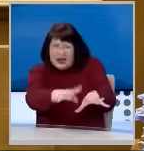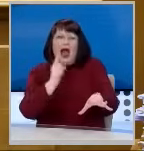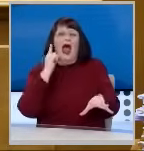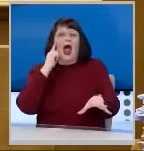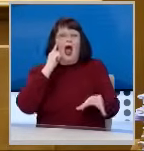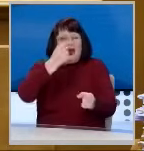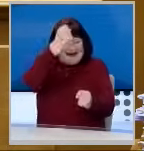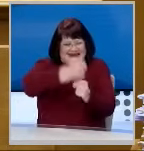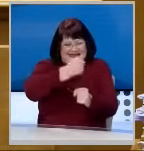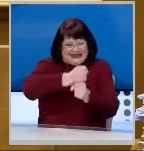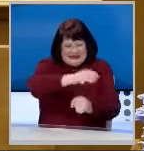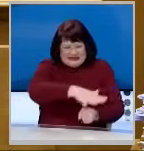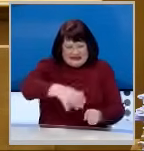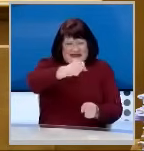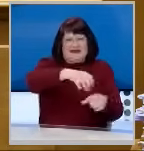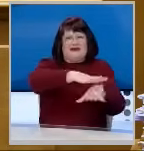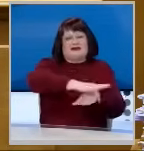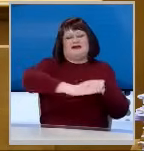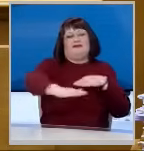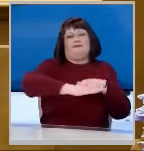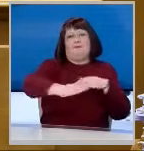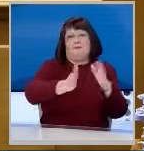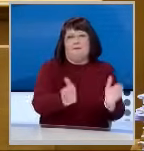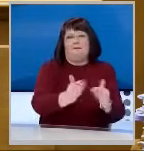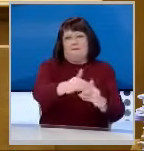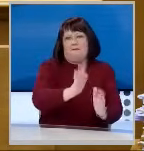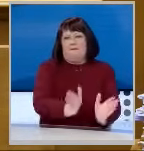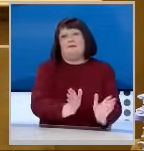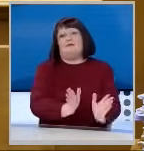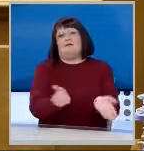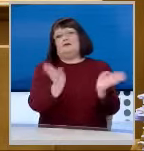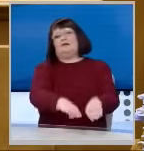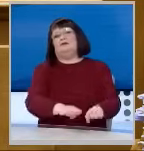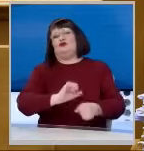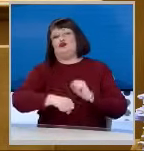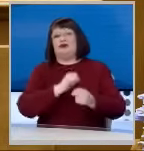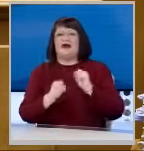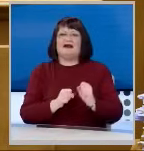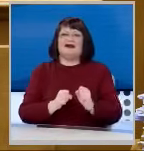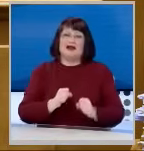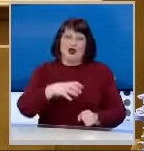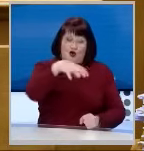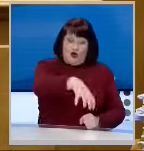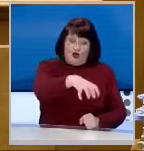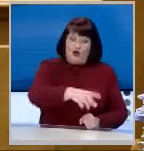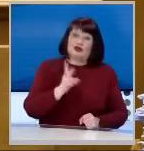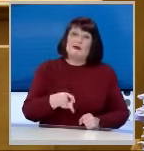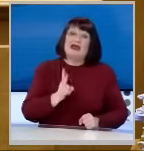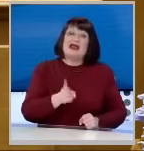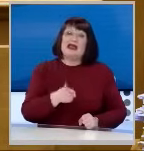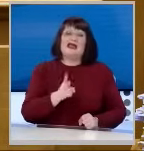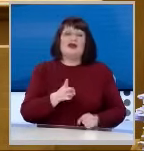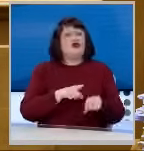αυτός ο κίνδυνος και αυτό επιχειρήσατε να καλύψετε ο χώρος που έχει καλυφθεί δεν έχει